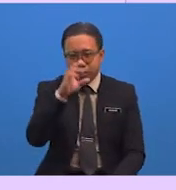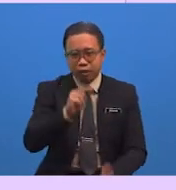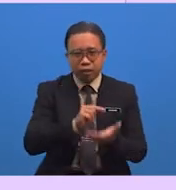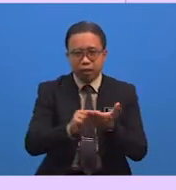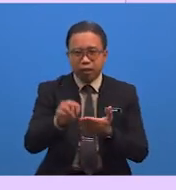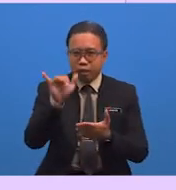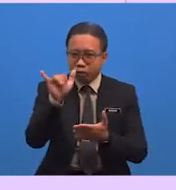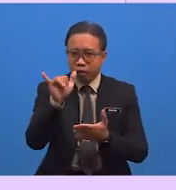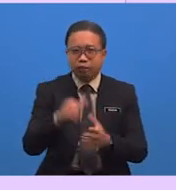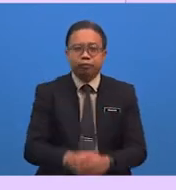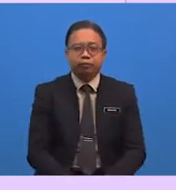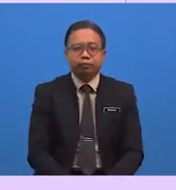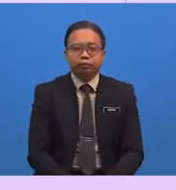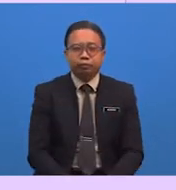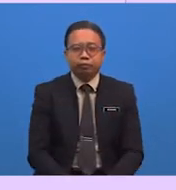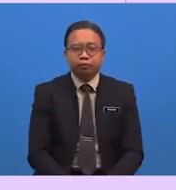nilai Y.